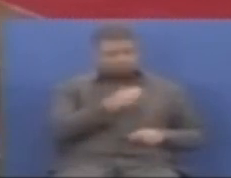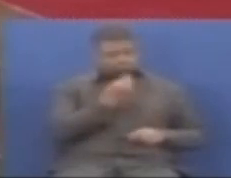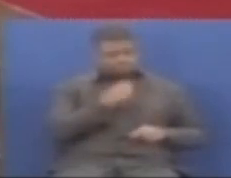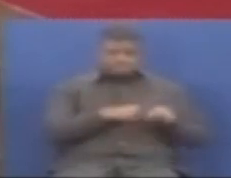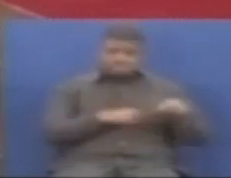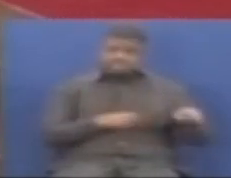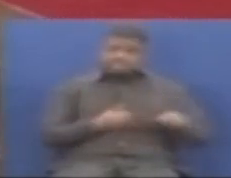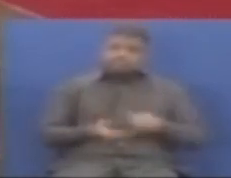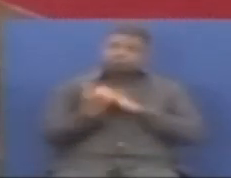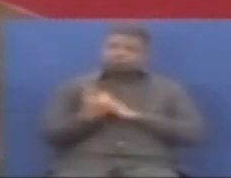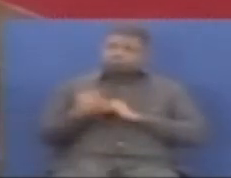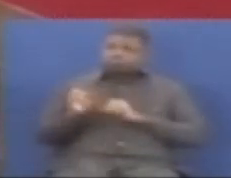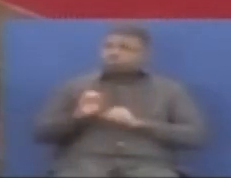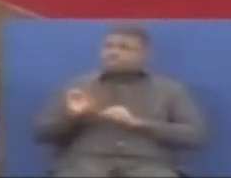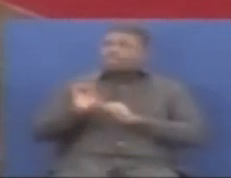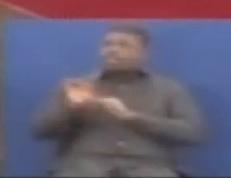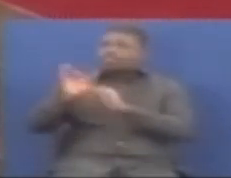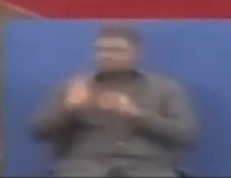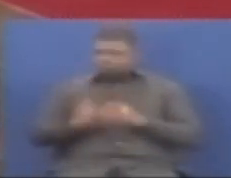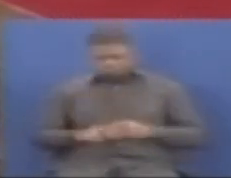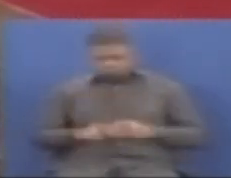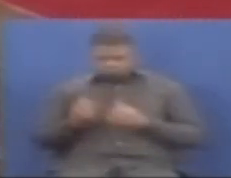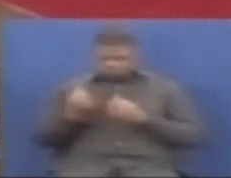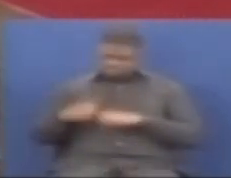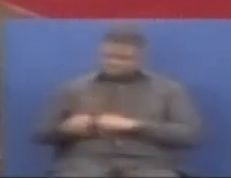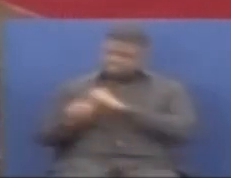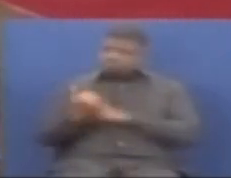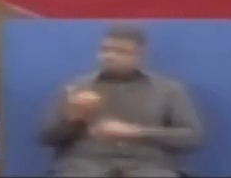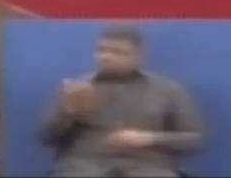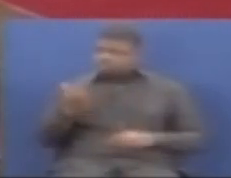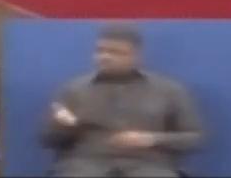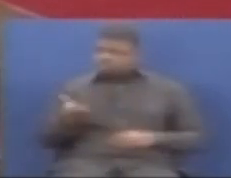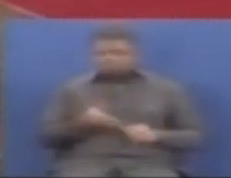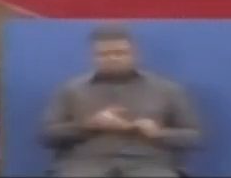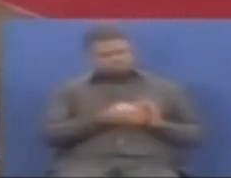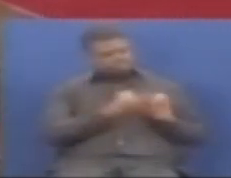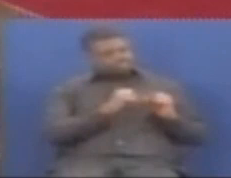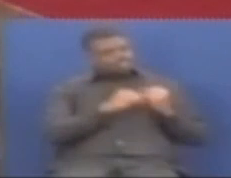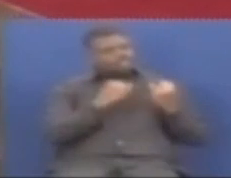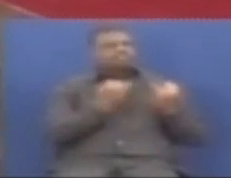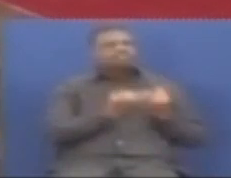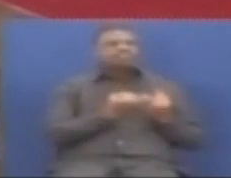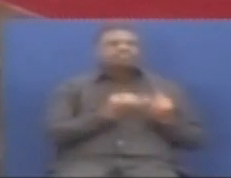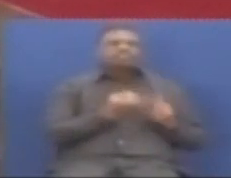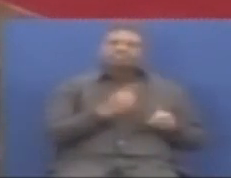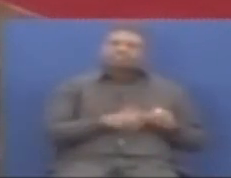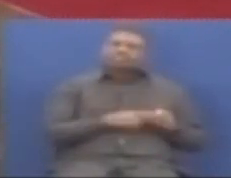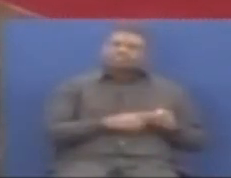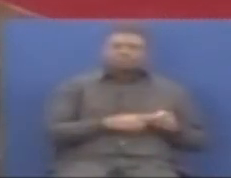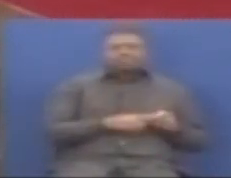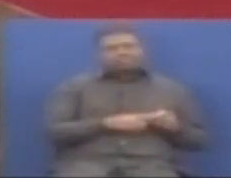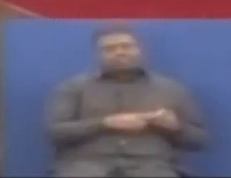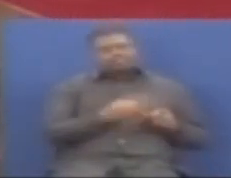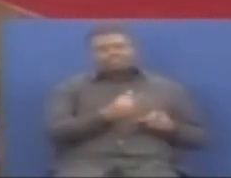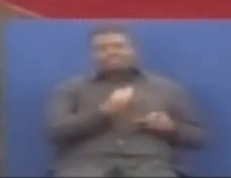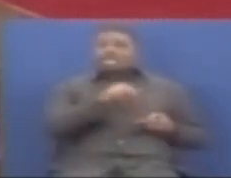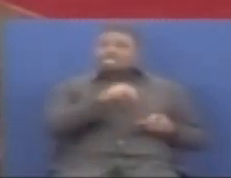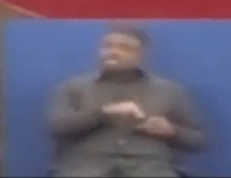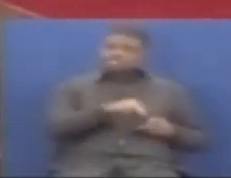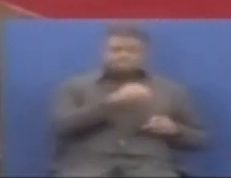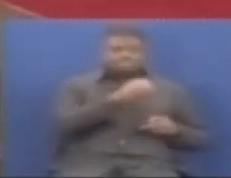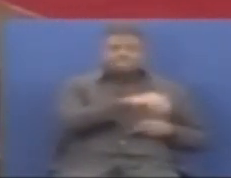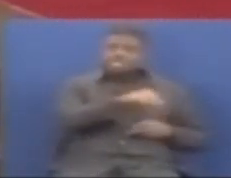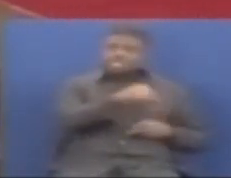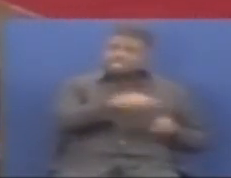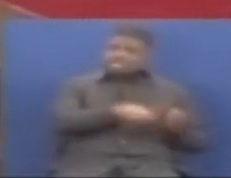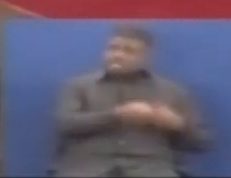kutoka Mtwara kuja Mnazi Mmoja na kutoka Mnazi Mmoja kwenda Masasi kwa ufadhili wa World Bank. Kwa hiyo Mheshimiwa Nape, vuta subira,